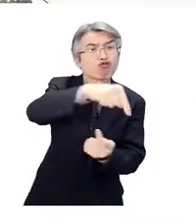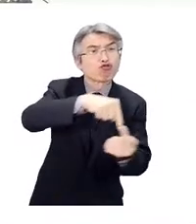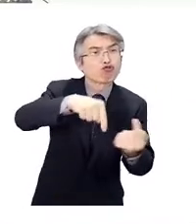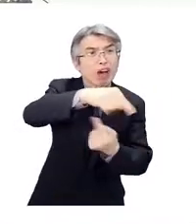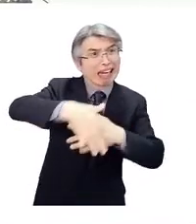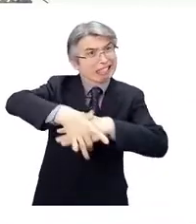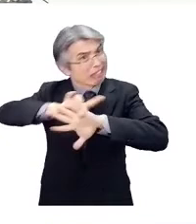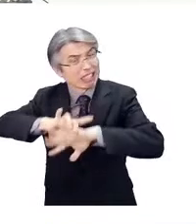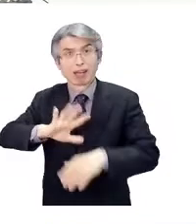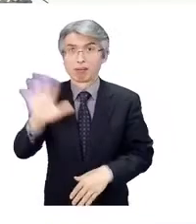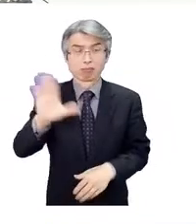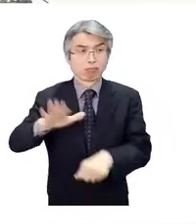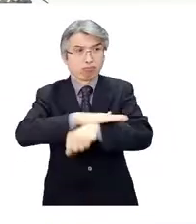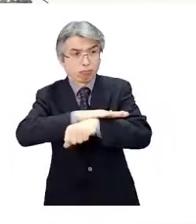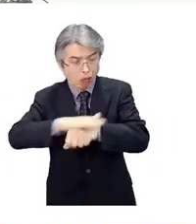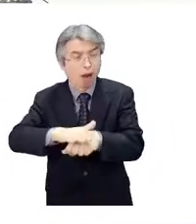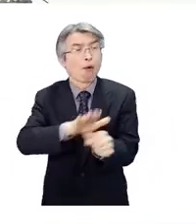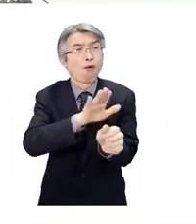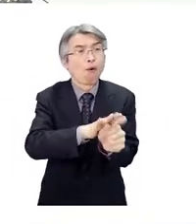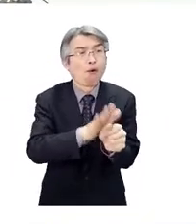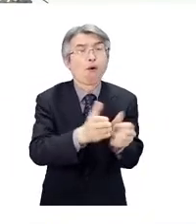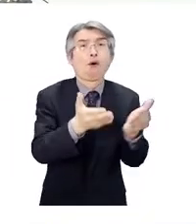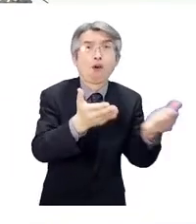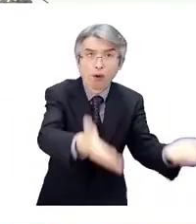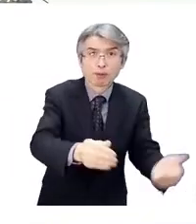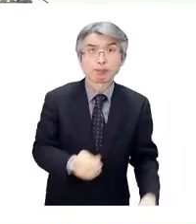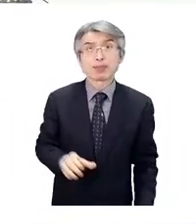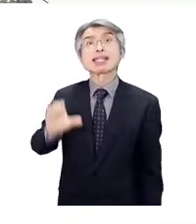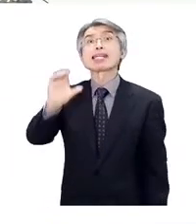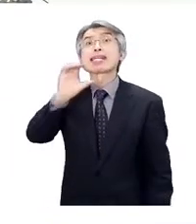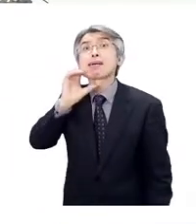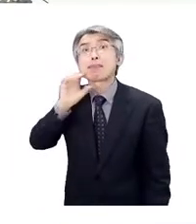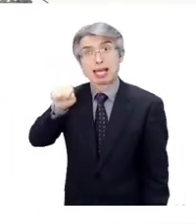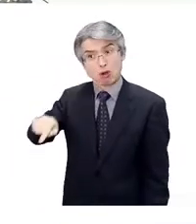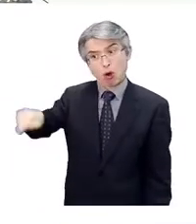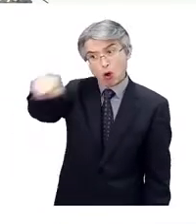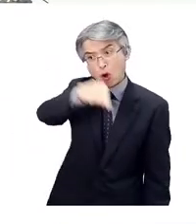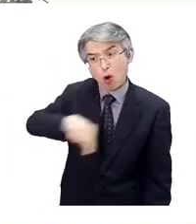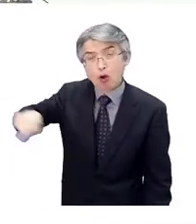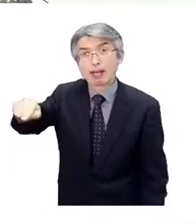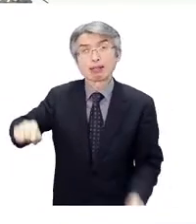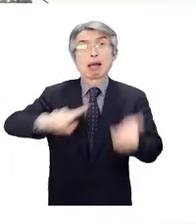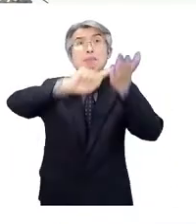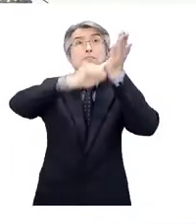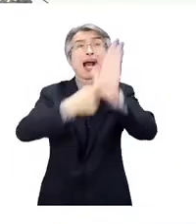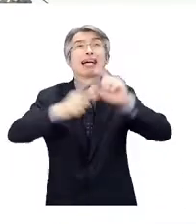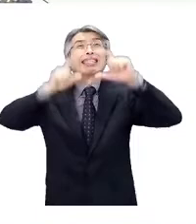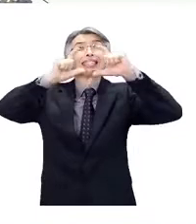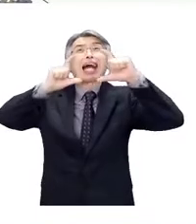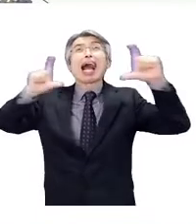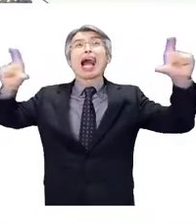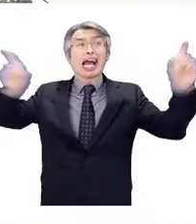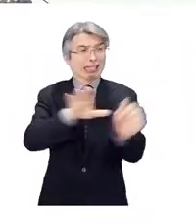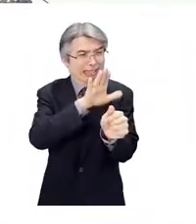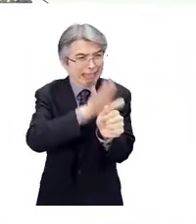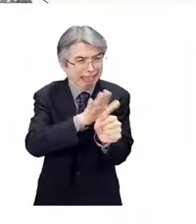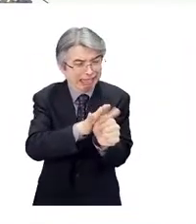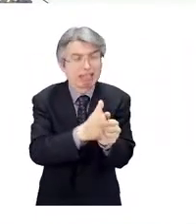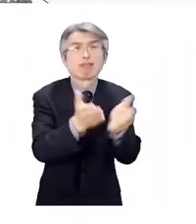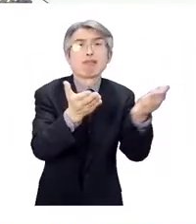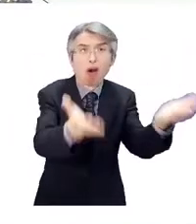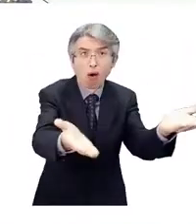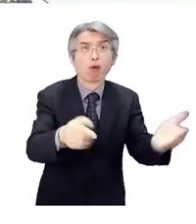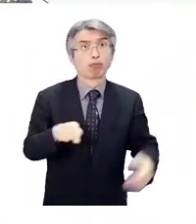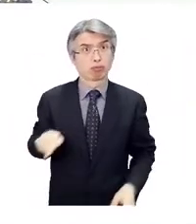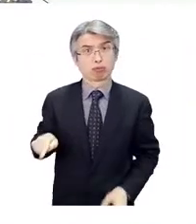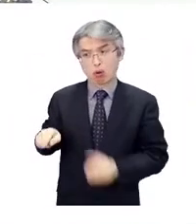마련한 것입니다. 카페 홍보는 국민권익위원회와 협업하여 안내견 출입 가능 공공 캠페인을